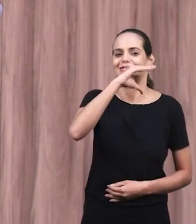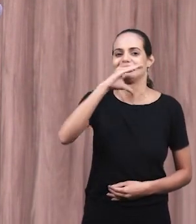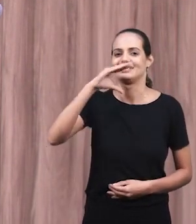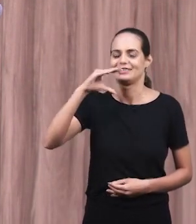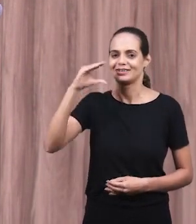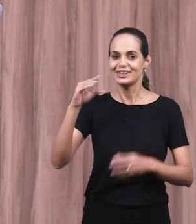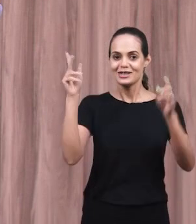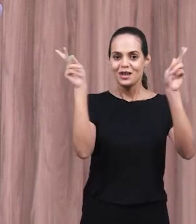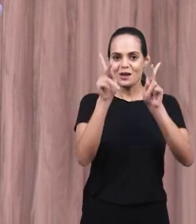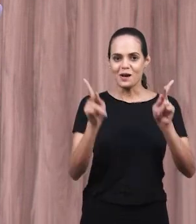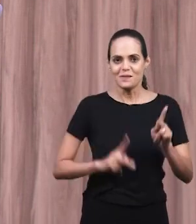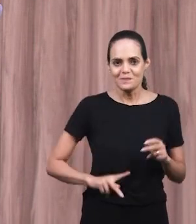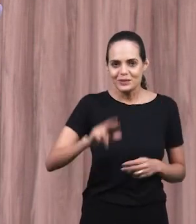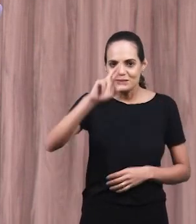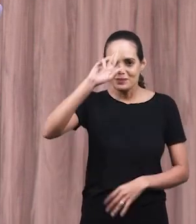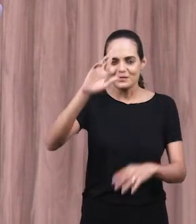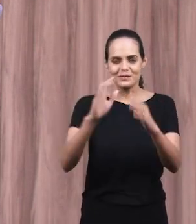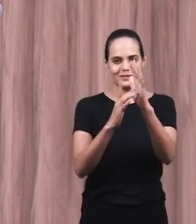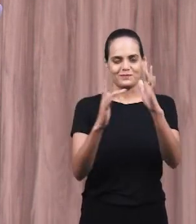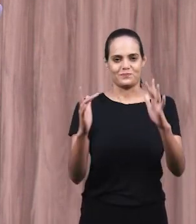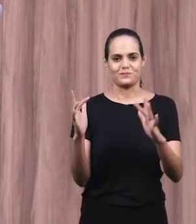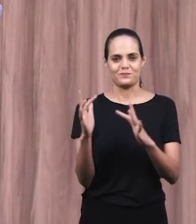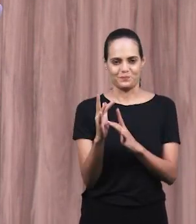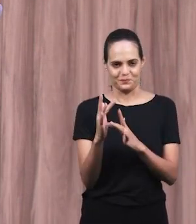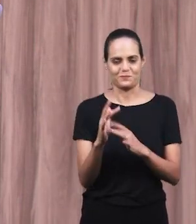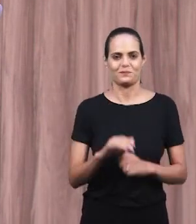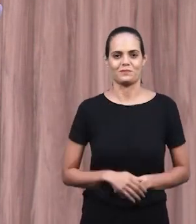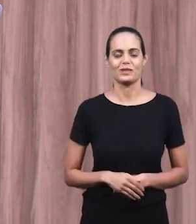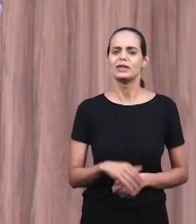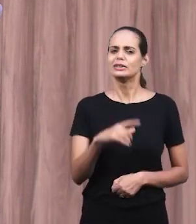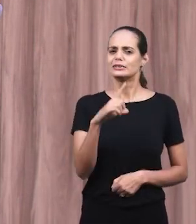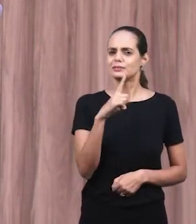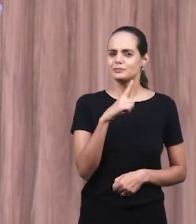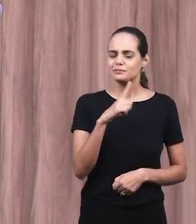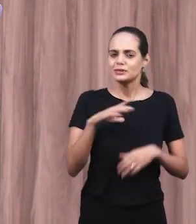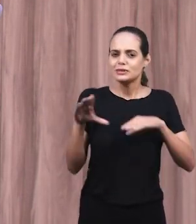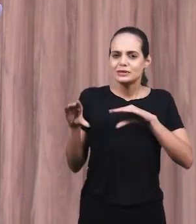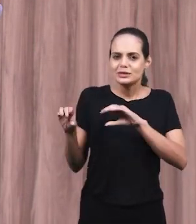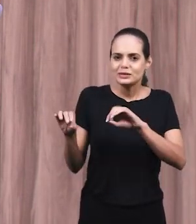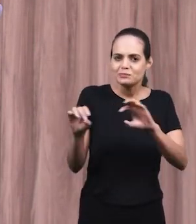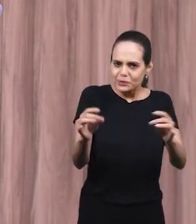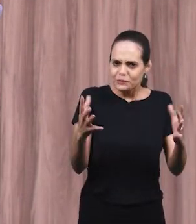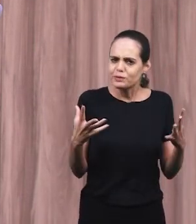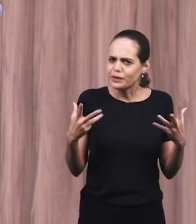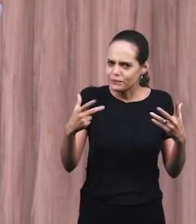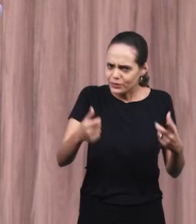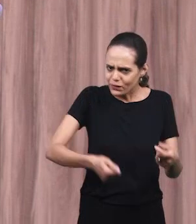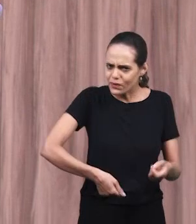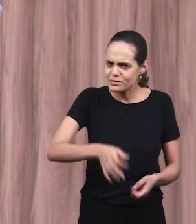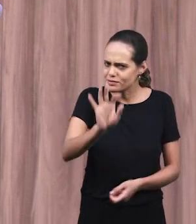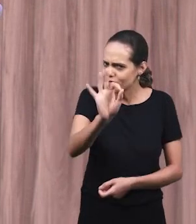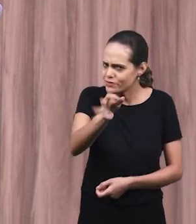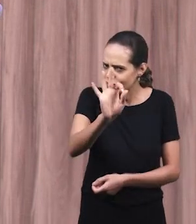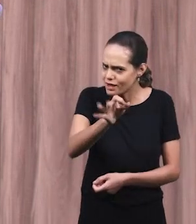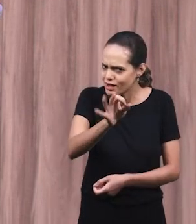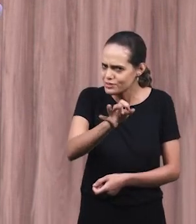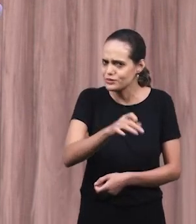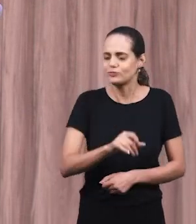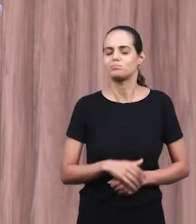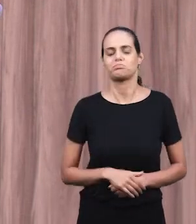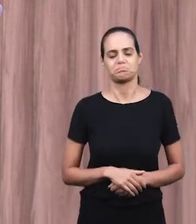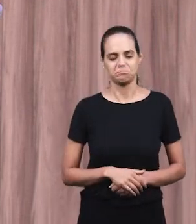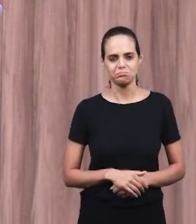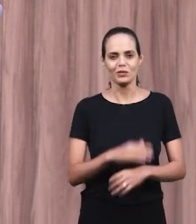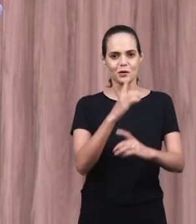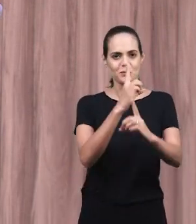Bonjour, les enfants intermédiaires et adolescents, la paix du Seigneur. Nous avons reçu des enseignements merveilleux, n'est-ce pas? Les rencontres du